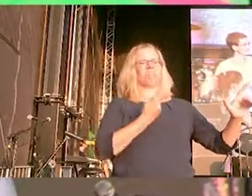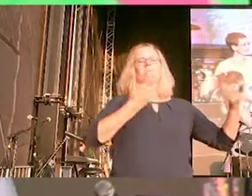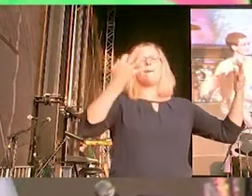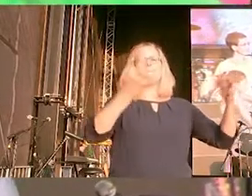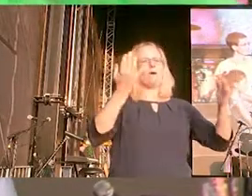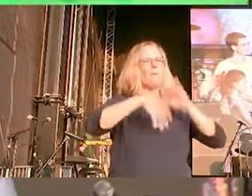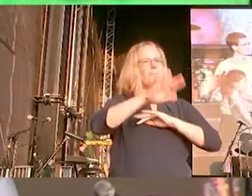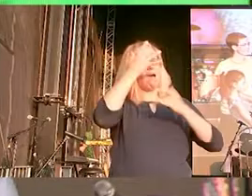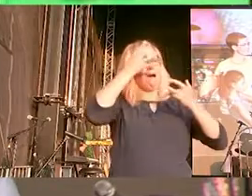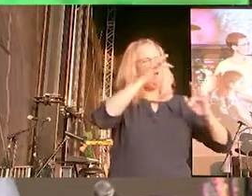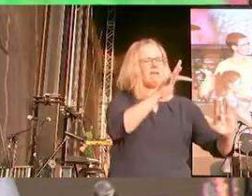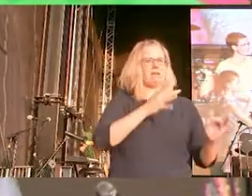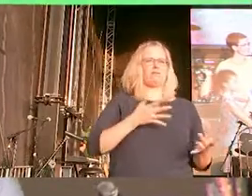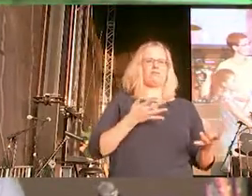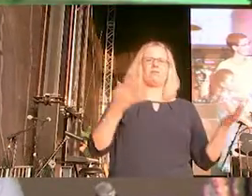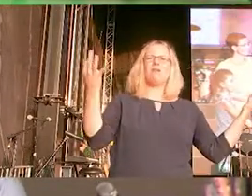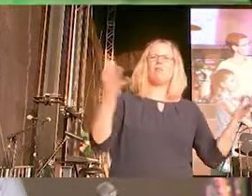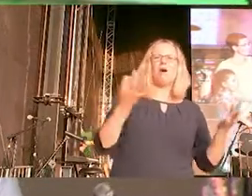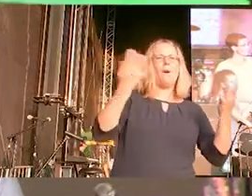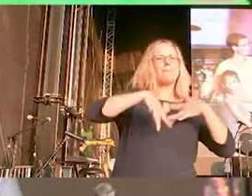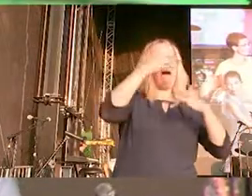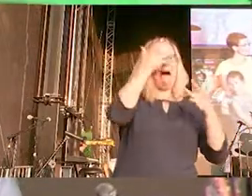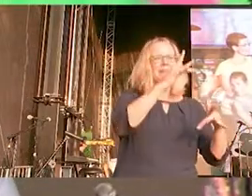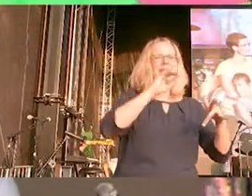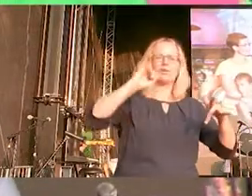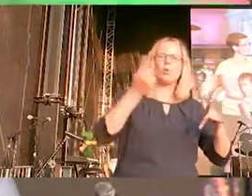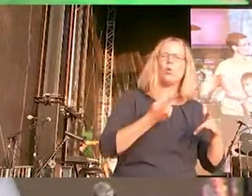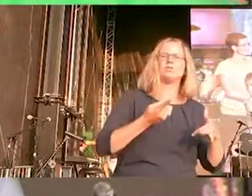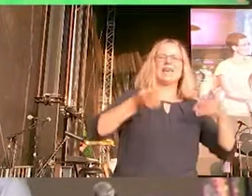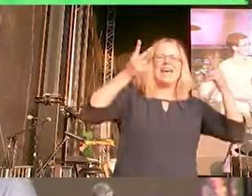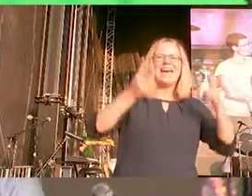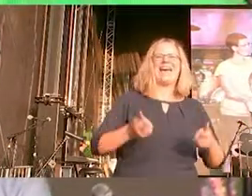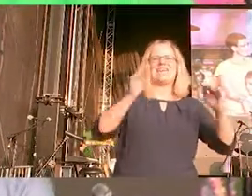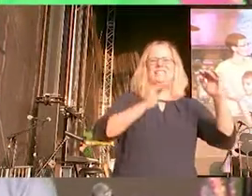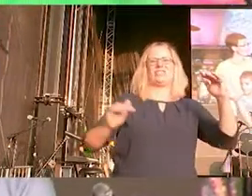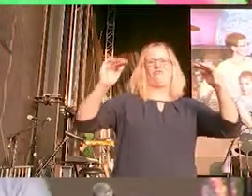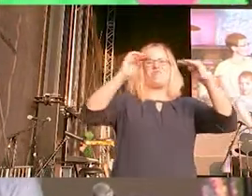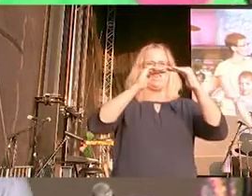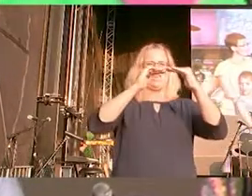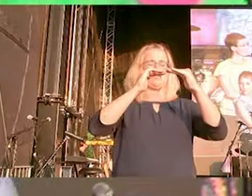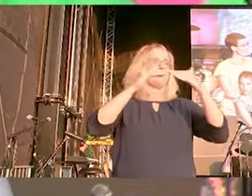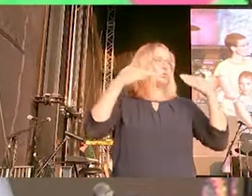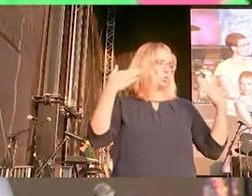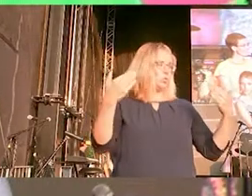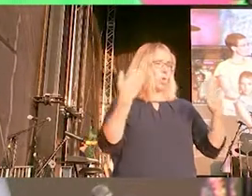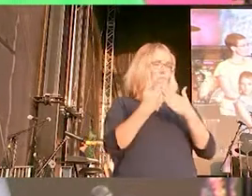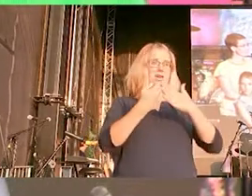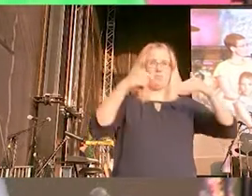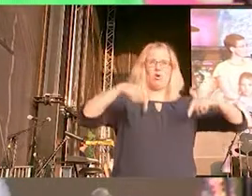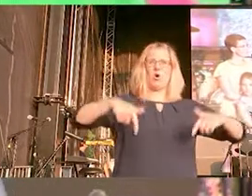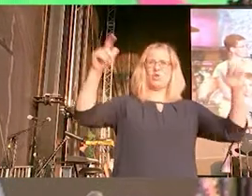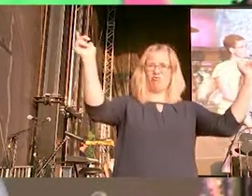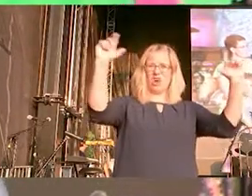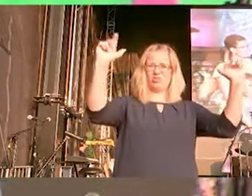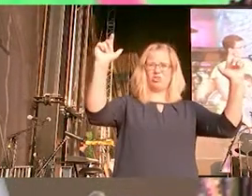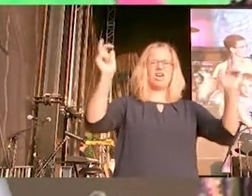Wir brauchen Anerkennung und Gleichberechtigkeit. Solche Veranstaltungen wie heute sind viel